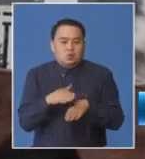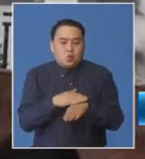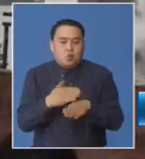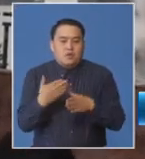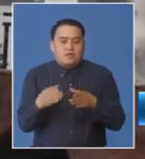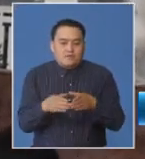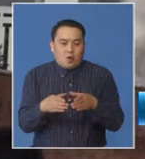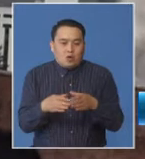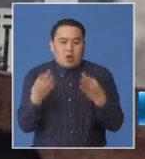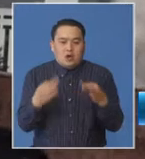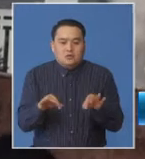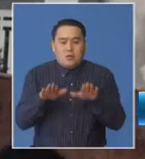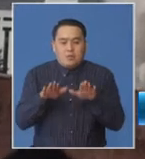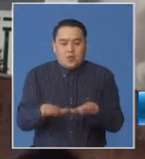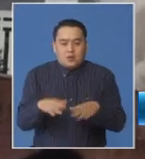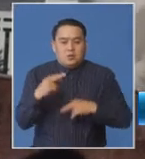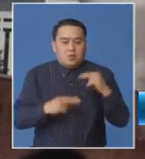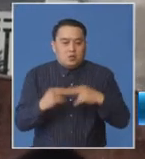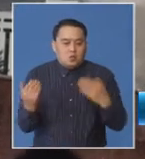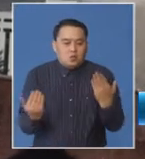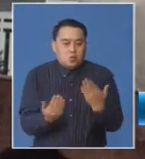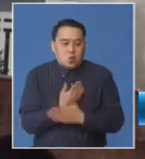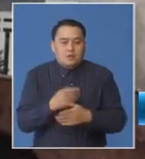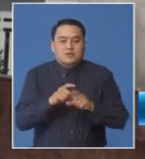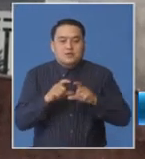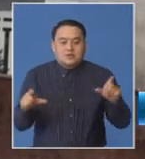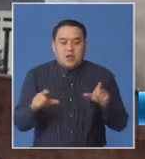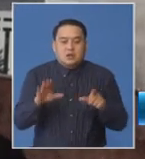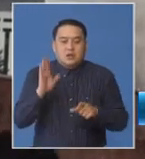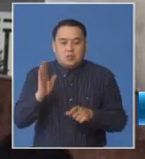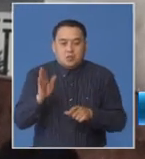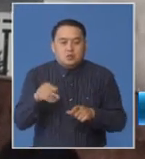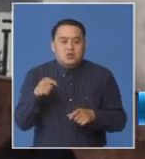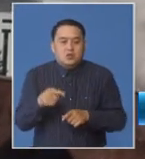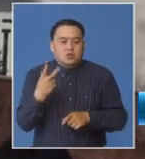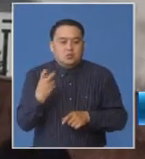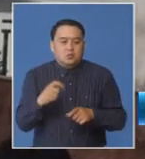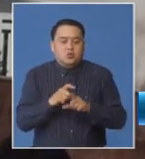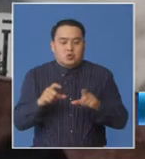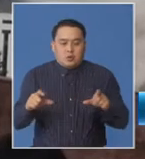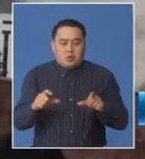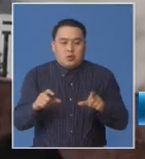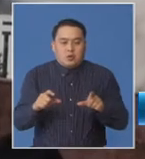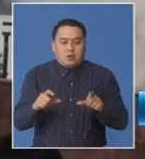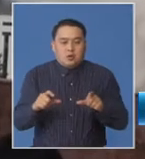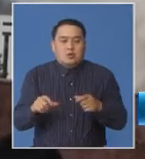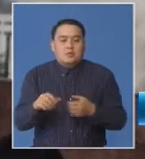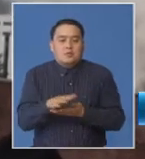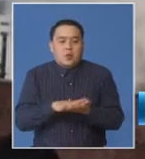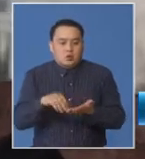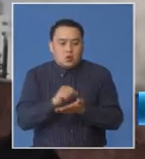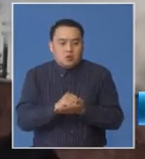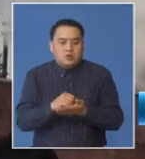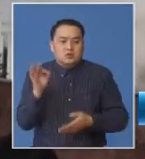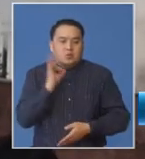На освободившемся месте будет построено новое офисное здание, в котором разместятся 1500 сотрудников. Мрамор с разрушенной башни